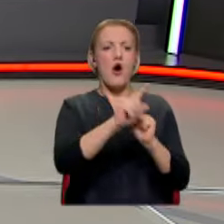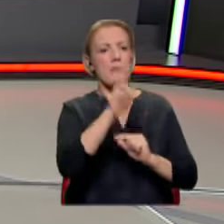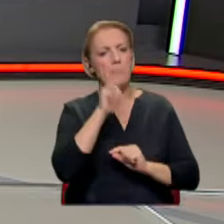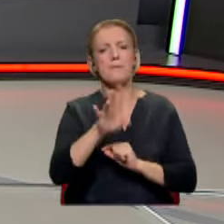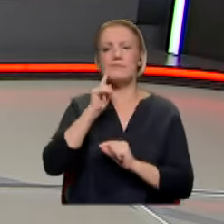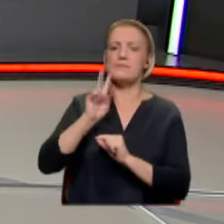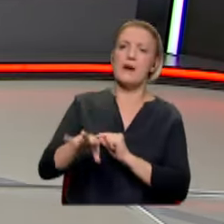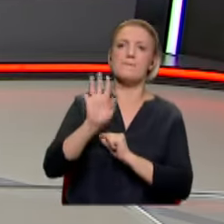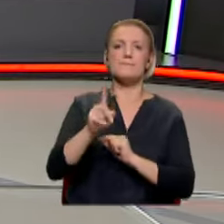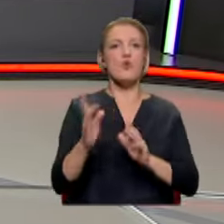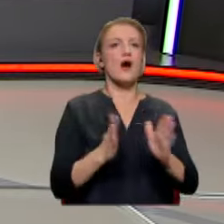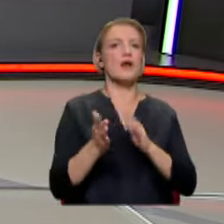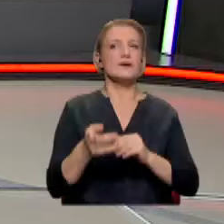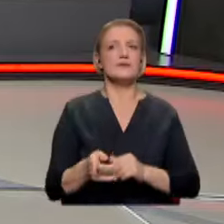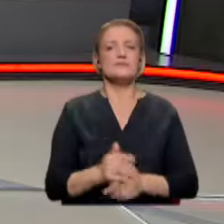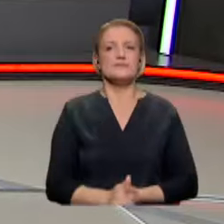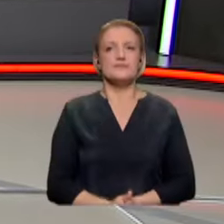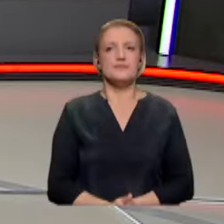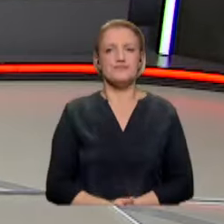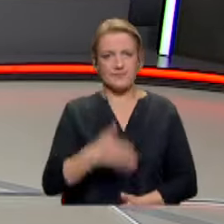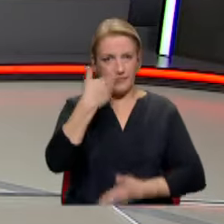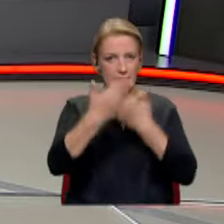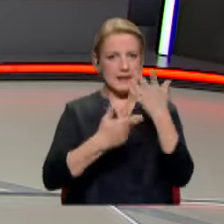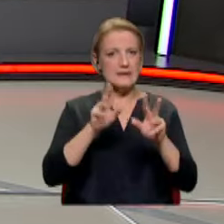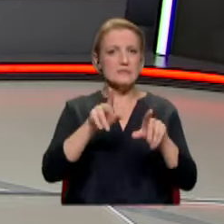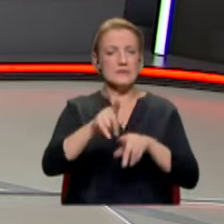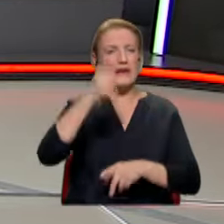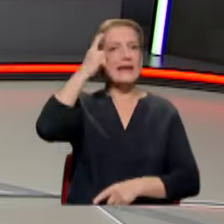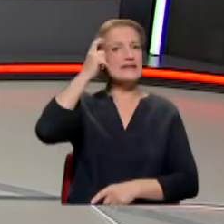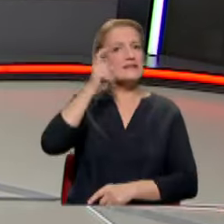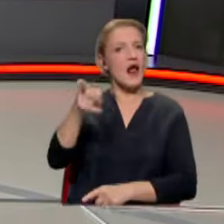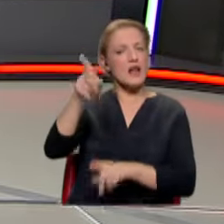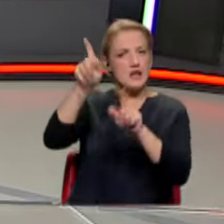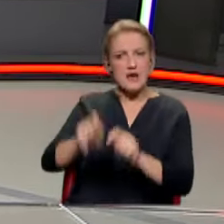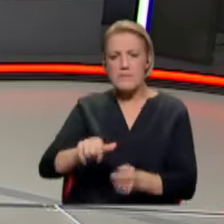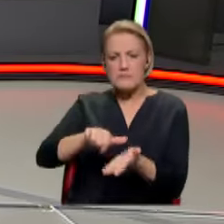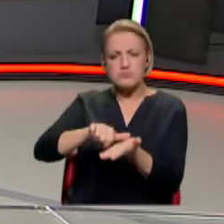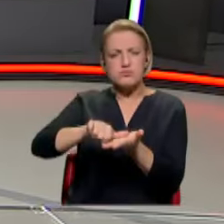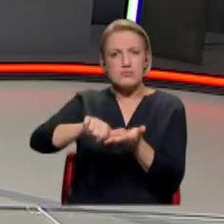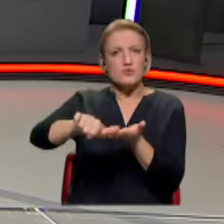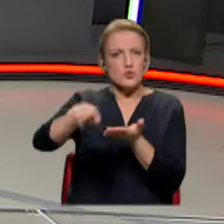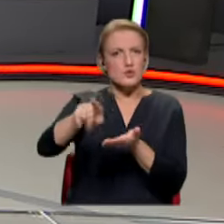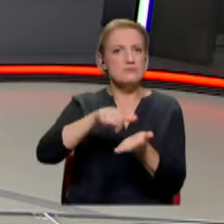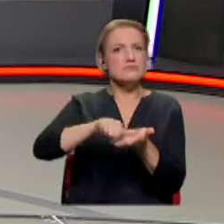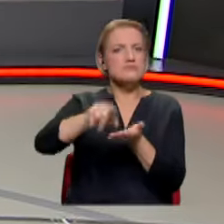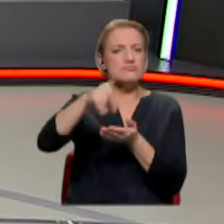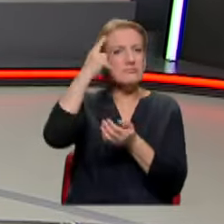bakmayın buna bakmayın E bu arada da anlattığım gibi İsrail'in yaptığı bütün bütün o